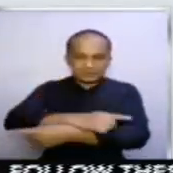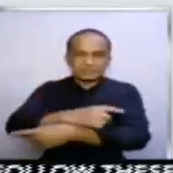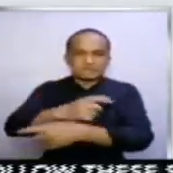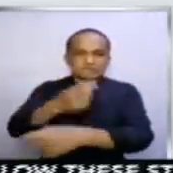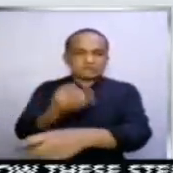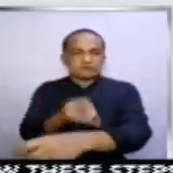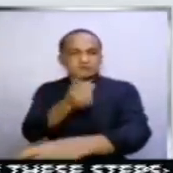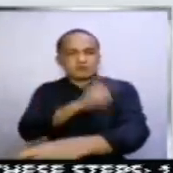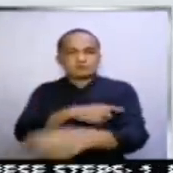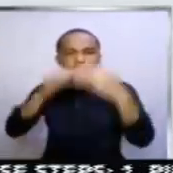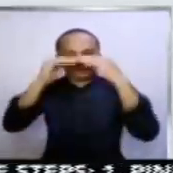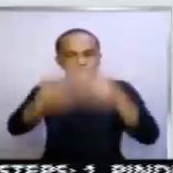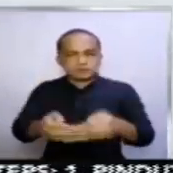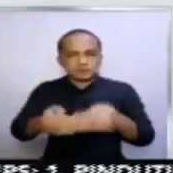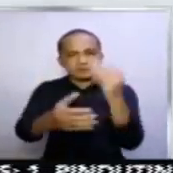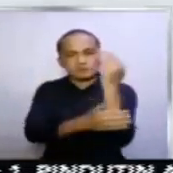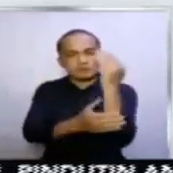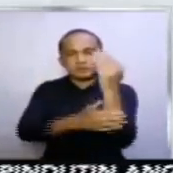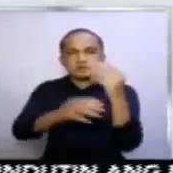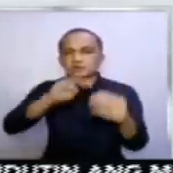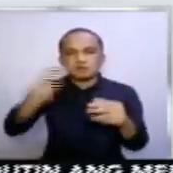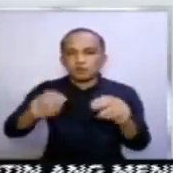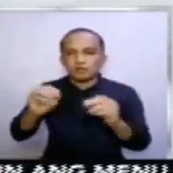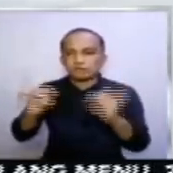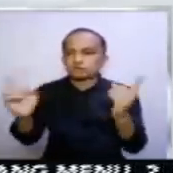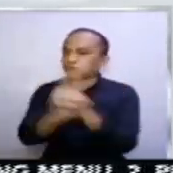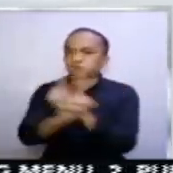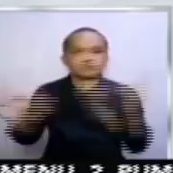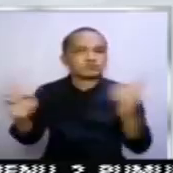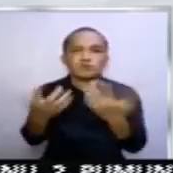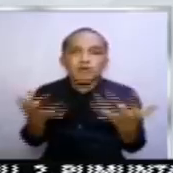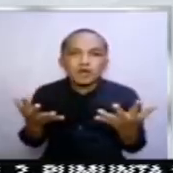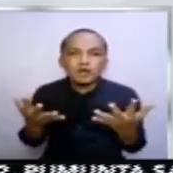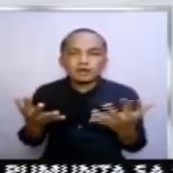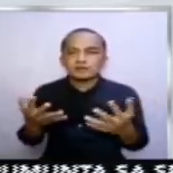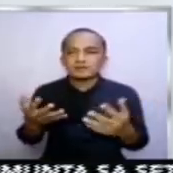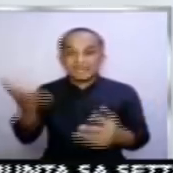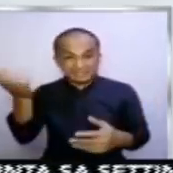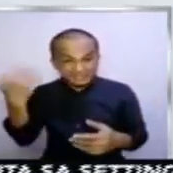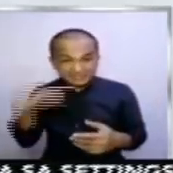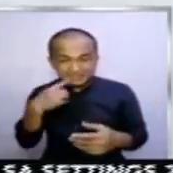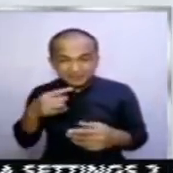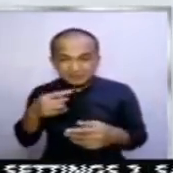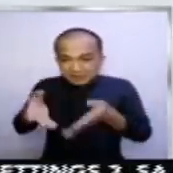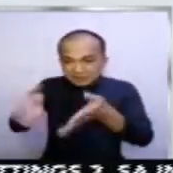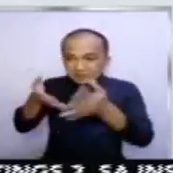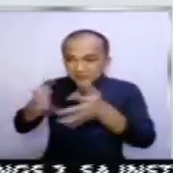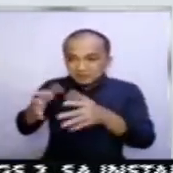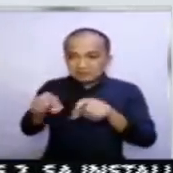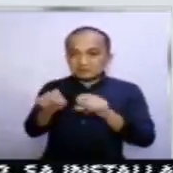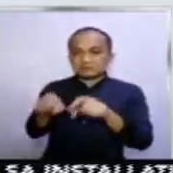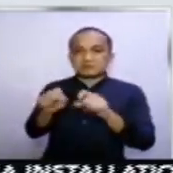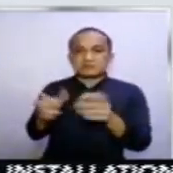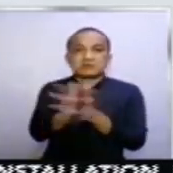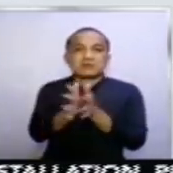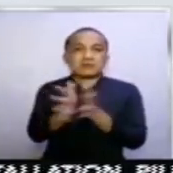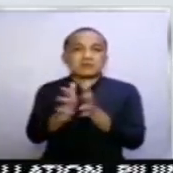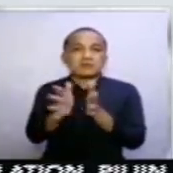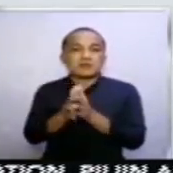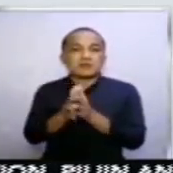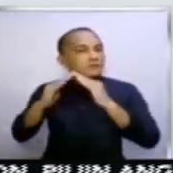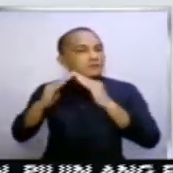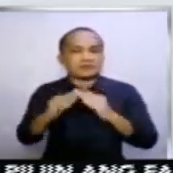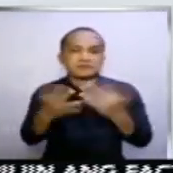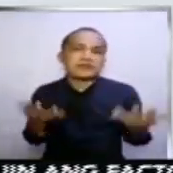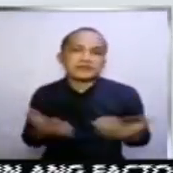Walang taong naglalakad sa kalsada. Wala na rin ang mga dating pinapayagang nagtitinda sa bangketa at mga bahay. Pero ang mga lalaking